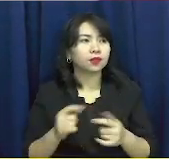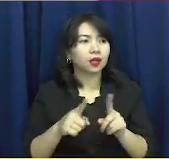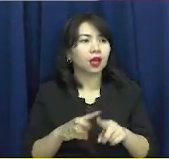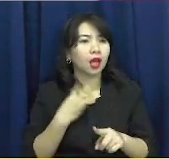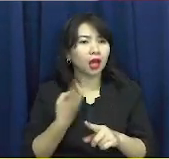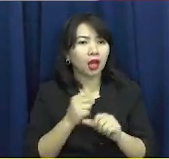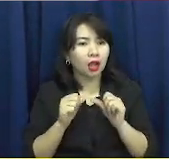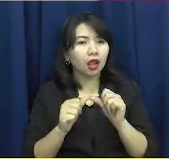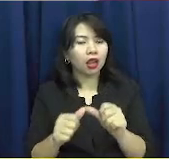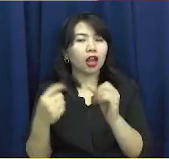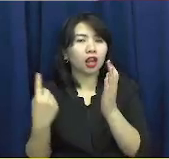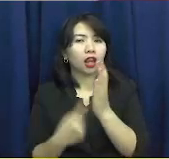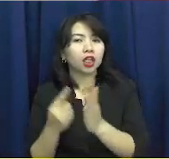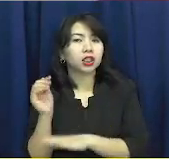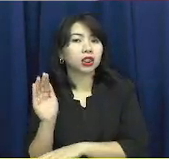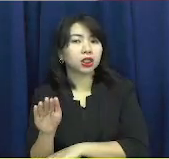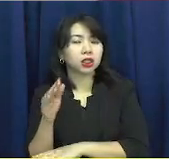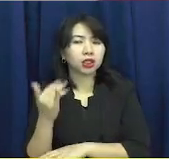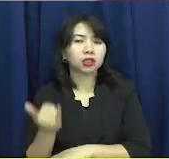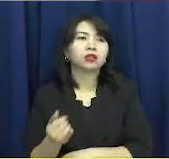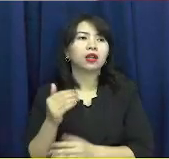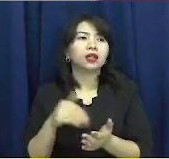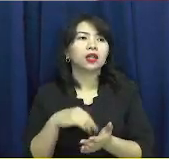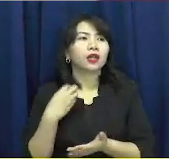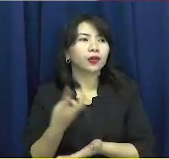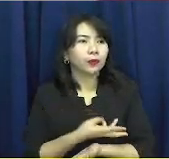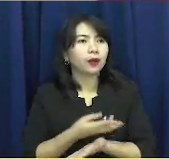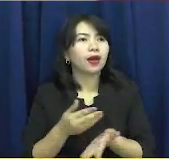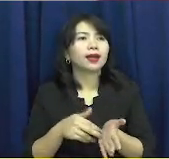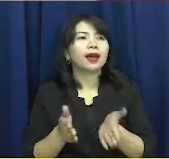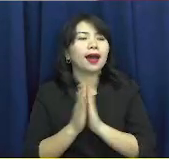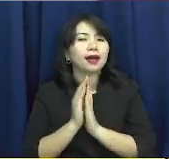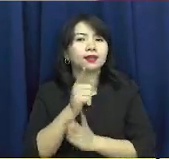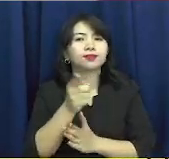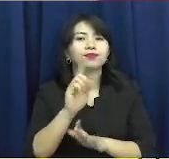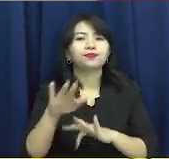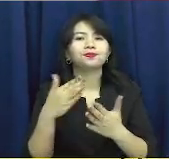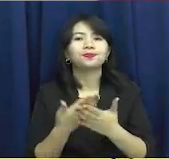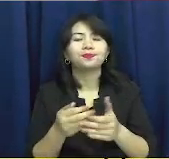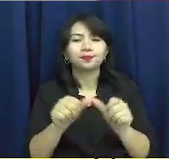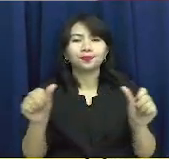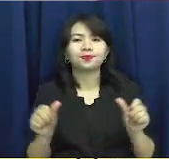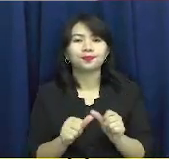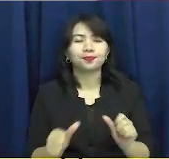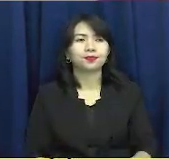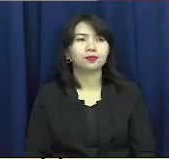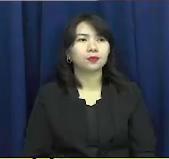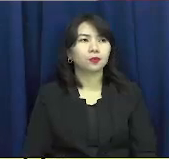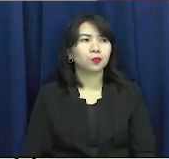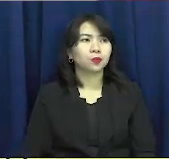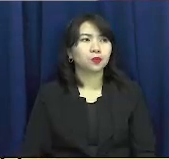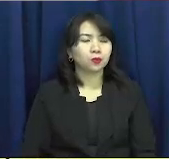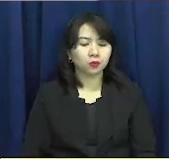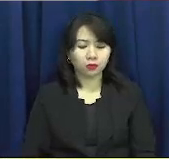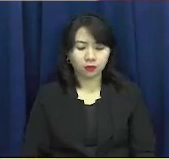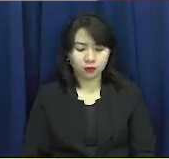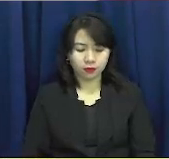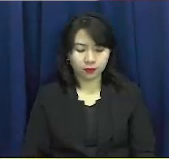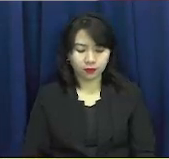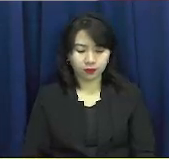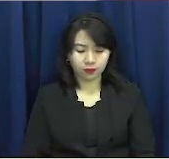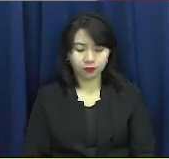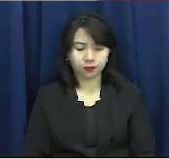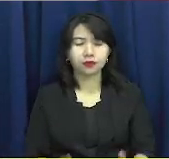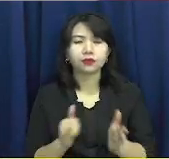natin sa hapon po na ito at hinihiling ko na bawat area o pinapaalalahanan ko po bawat area. Ano po? Na bawat